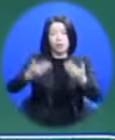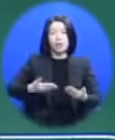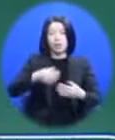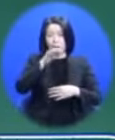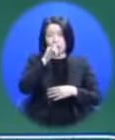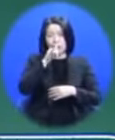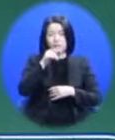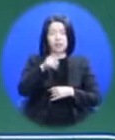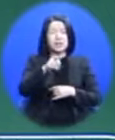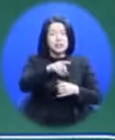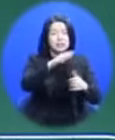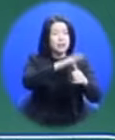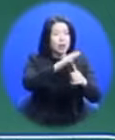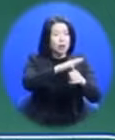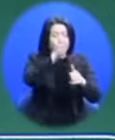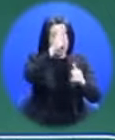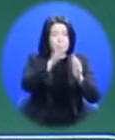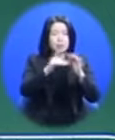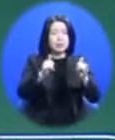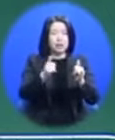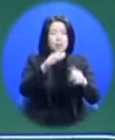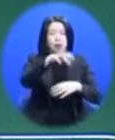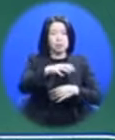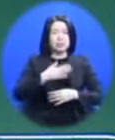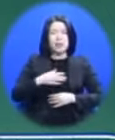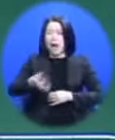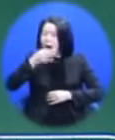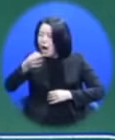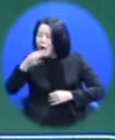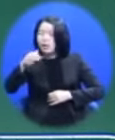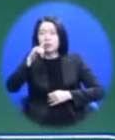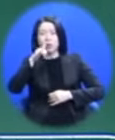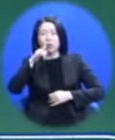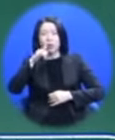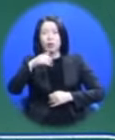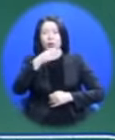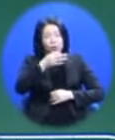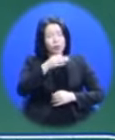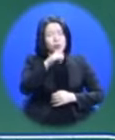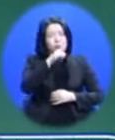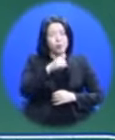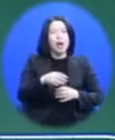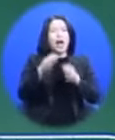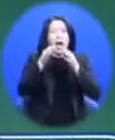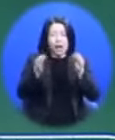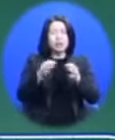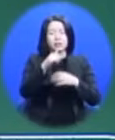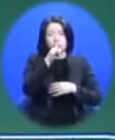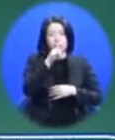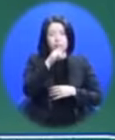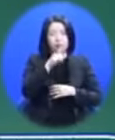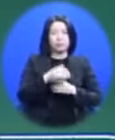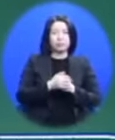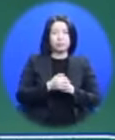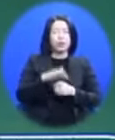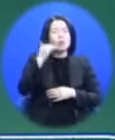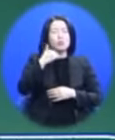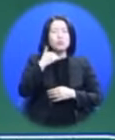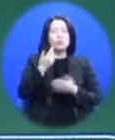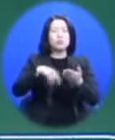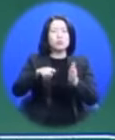그 환자 앞에서 제가 막 기침을 하는 거예요. 헐렁헐렁거리고 애취애취하고 지금 누가